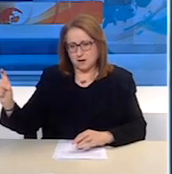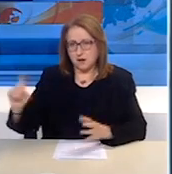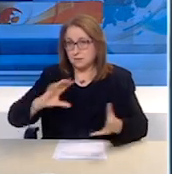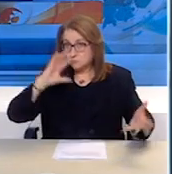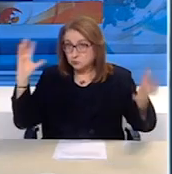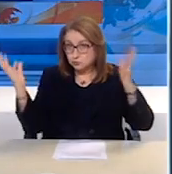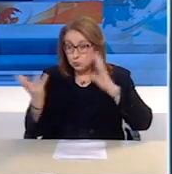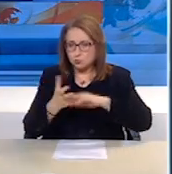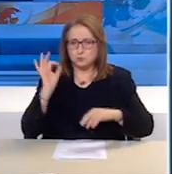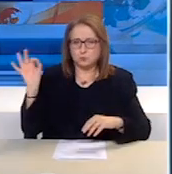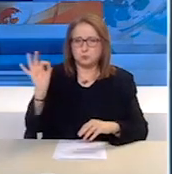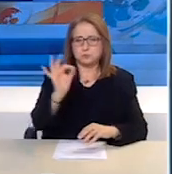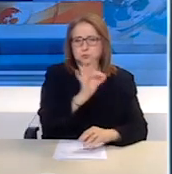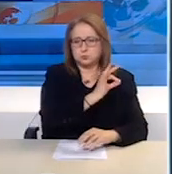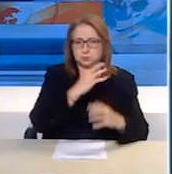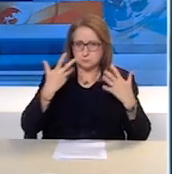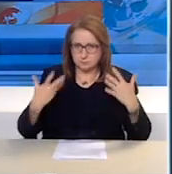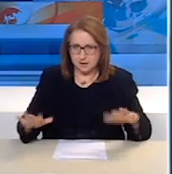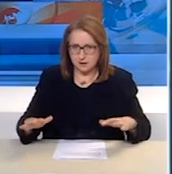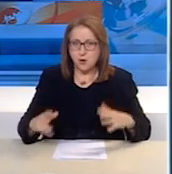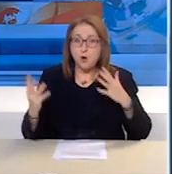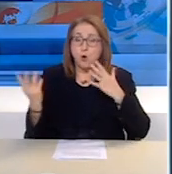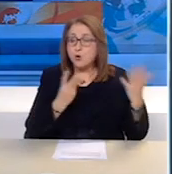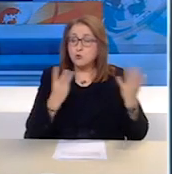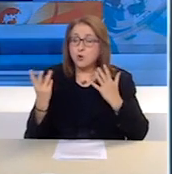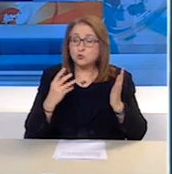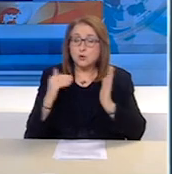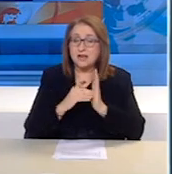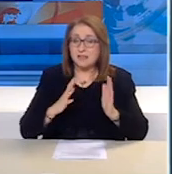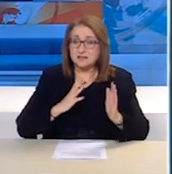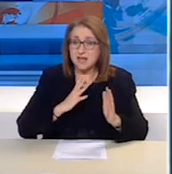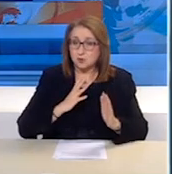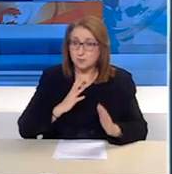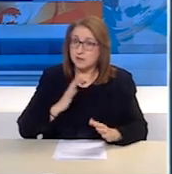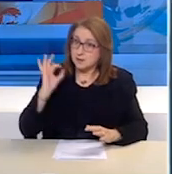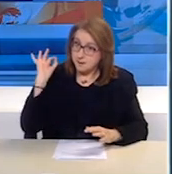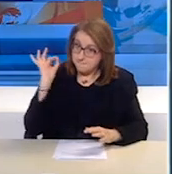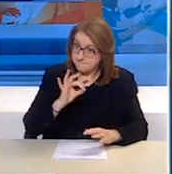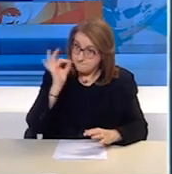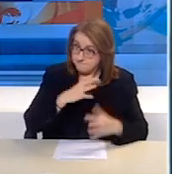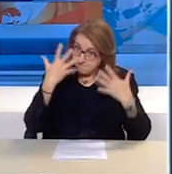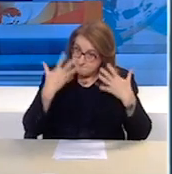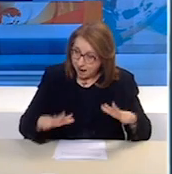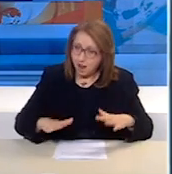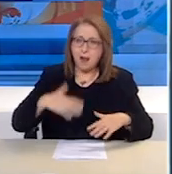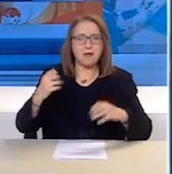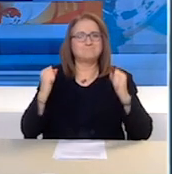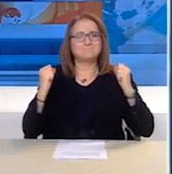παγκοσμίως. Περισσότεροι από 888.000 συνάνθρωποι μας, ενώ μολύνθηκαν από τον ιό, ανέρωσαν και έγιναν